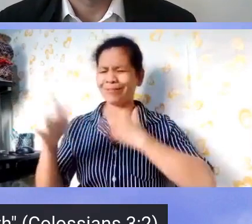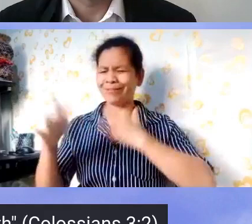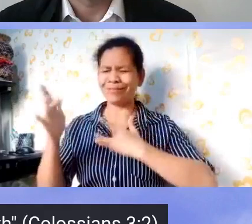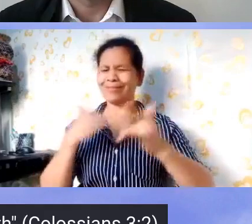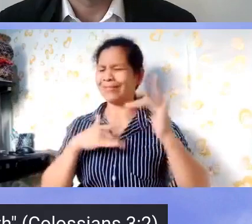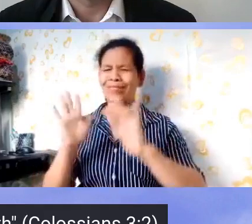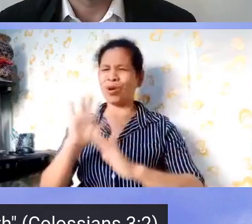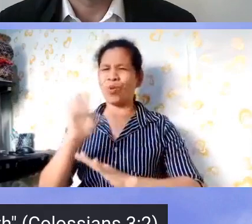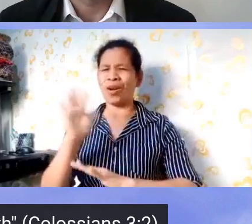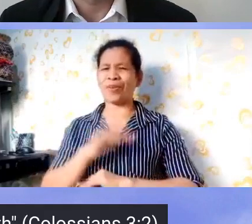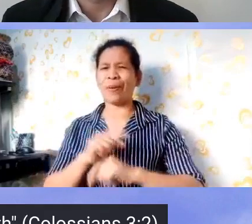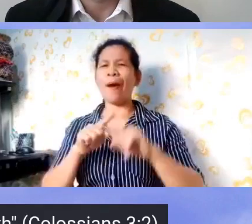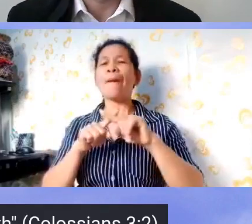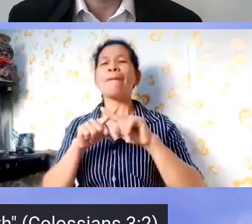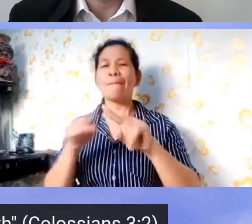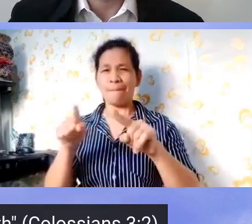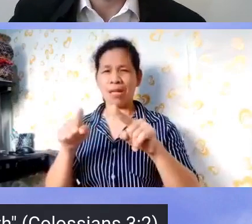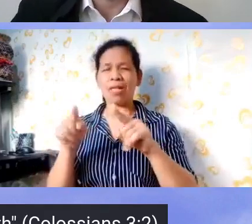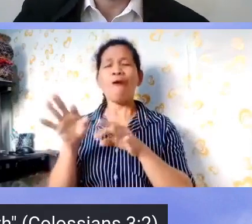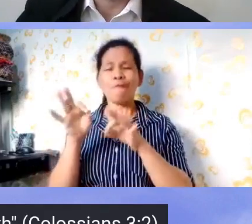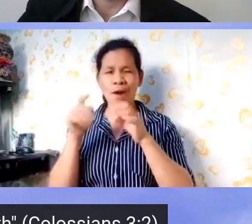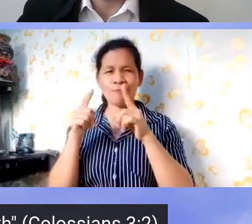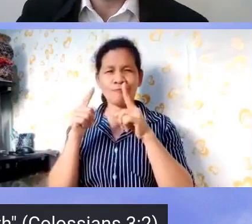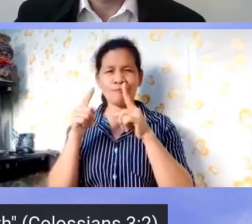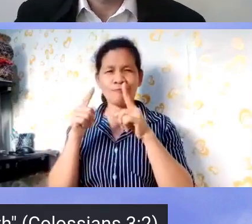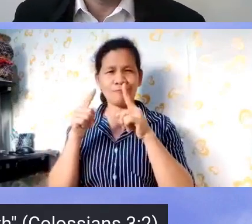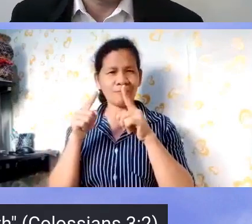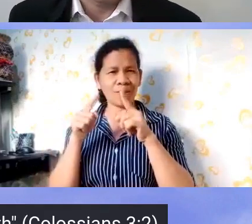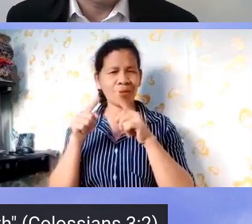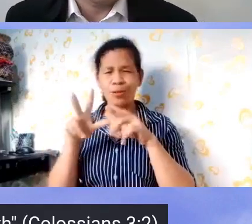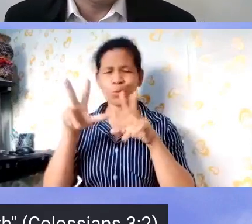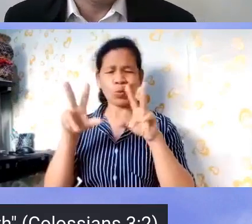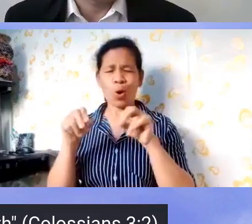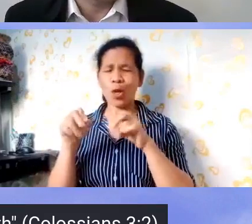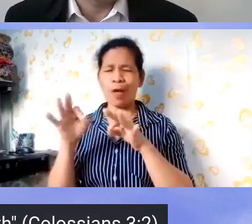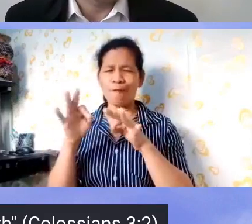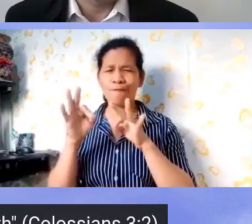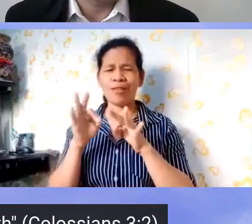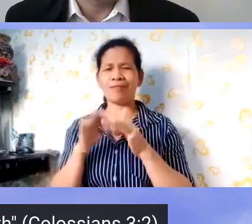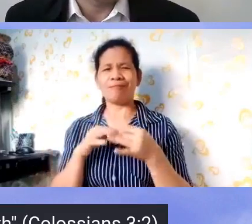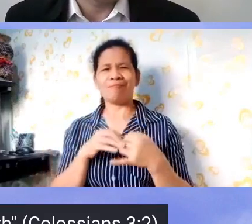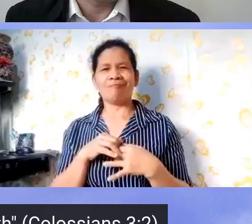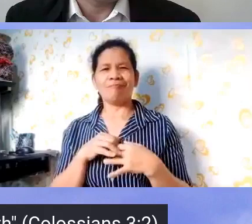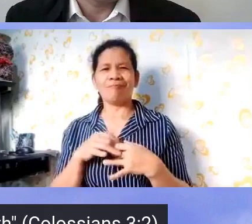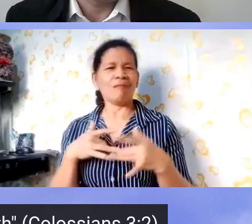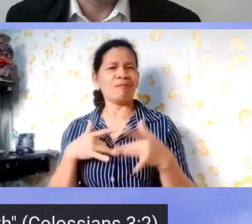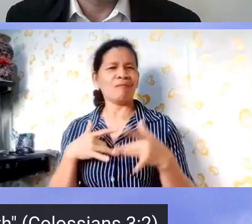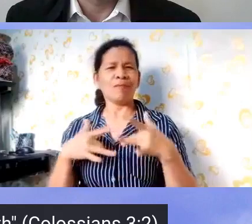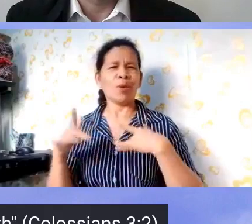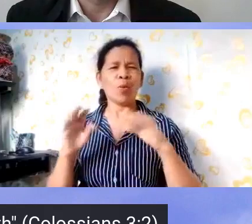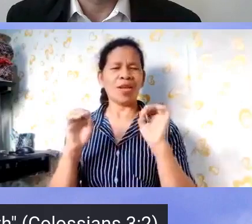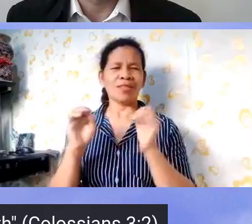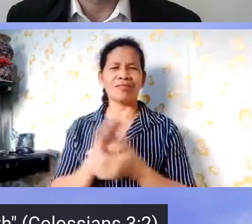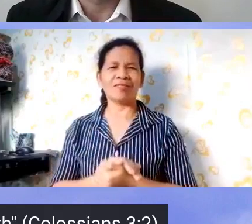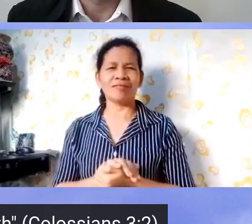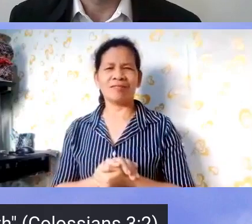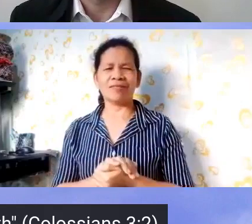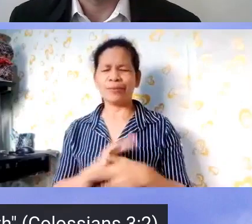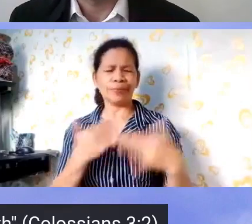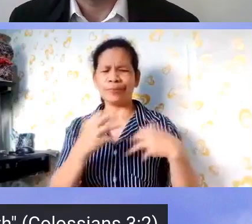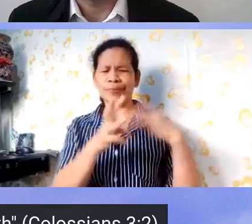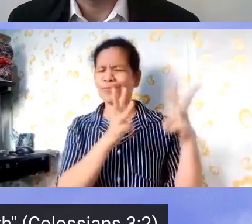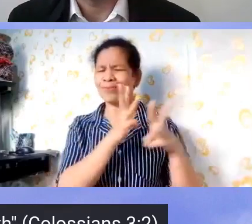ni matakot man. Nakita niyo, mga minamahal na mga kapatid ko? Huwag natin ito sa mga bagay ng sanglibutan